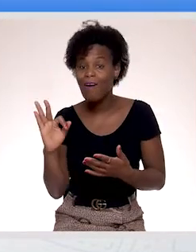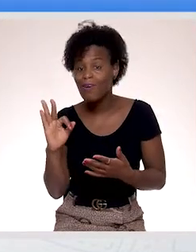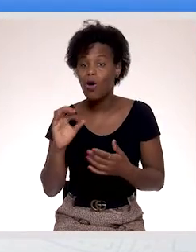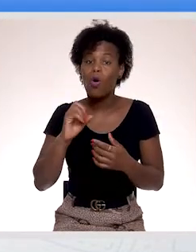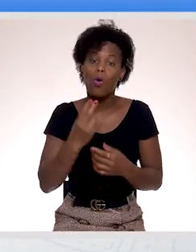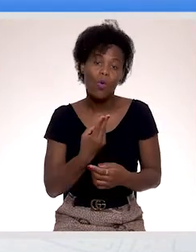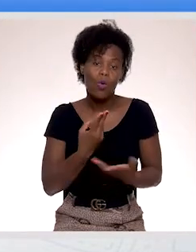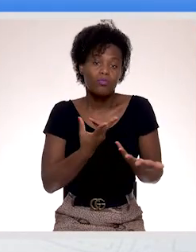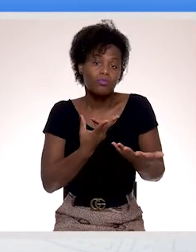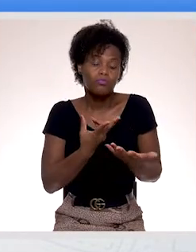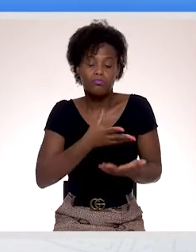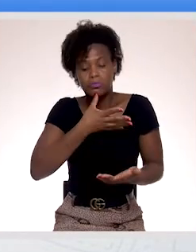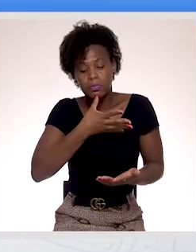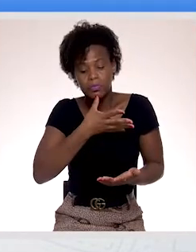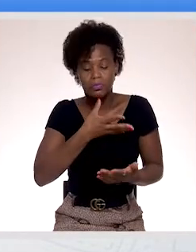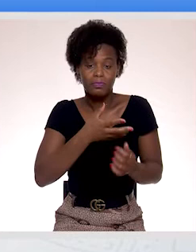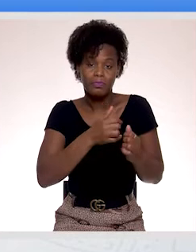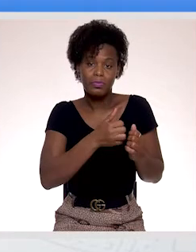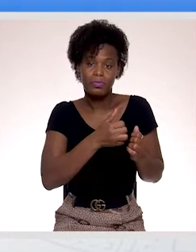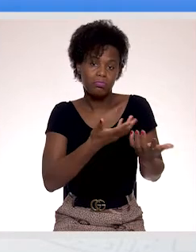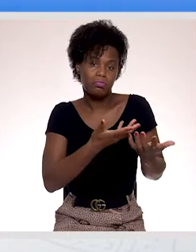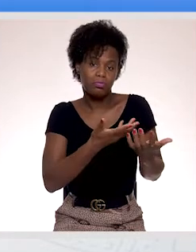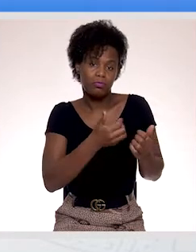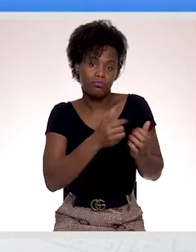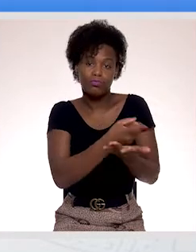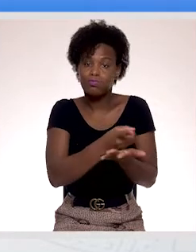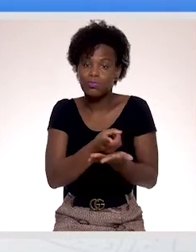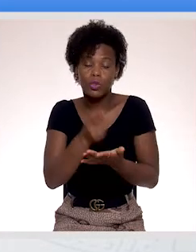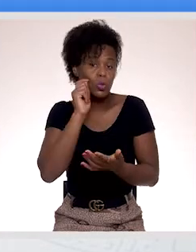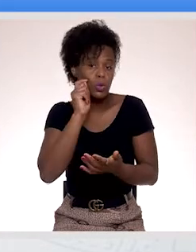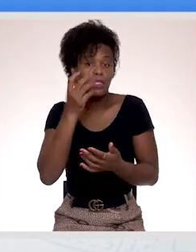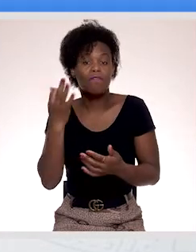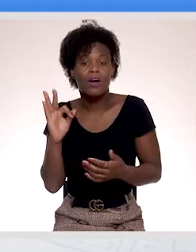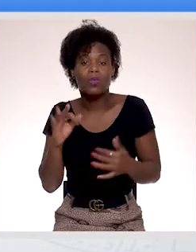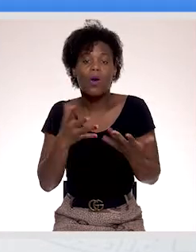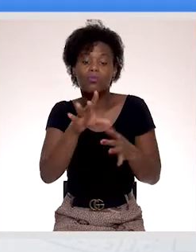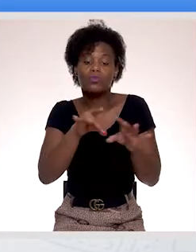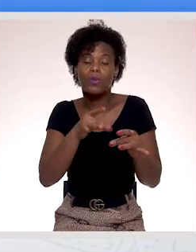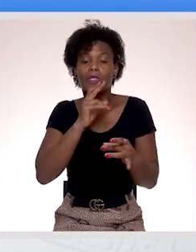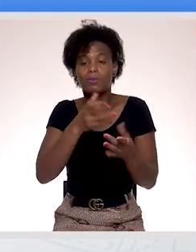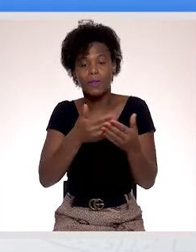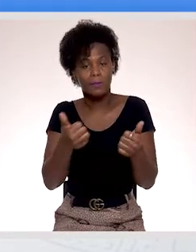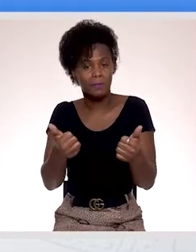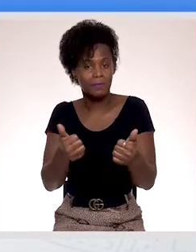il s'agit de la présentation de la carte touristique de France? Choisis la bonne option.